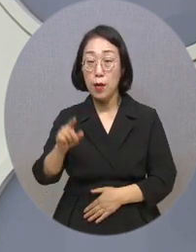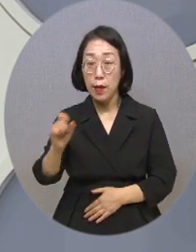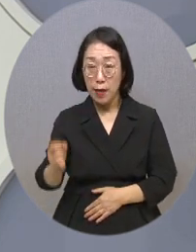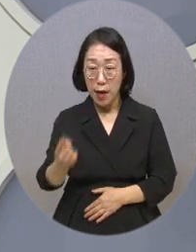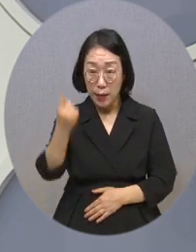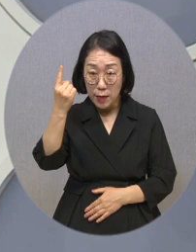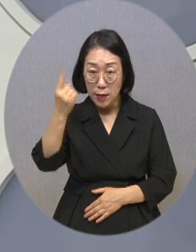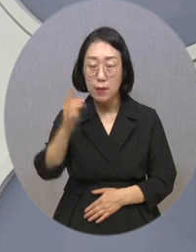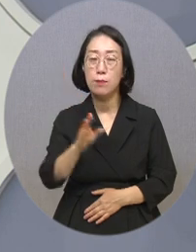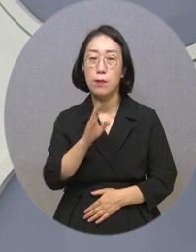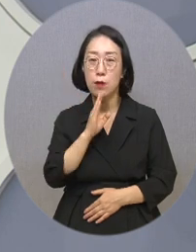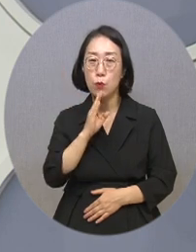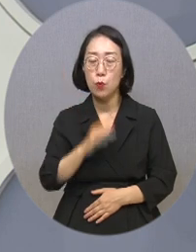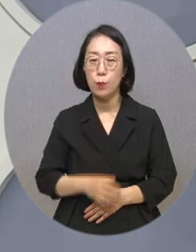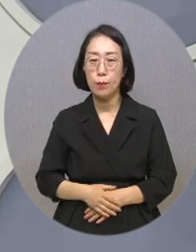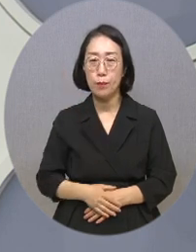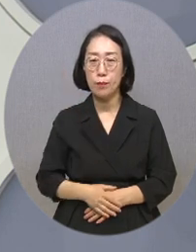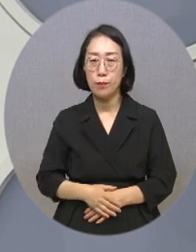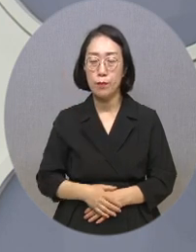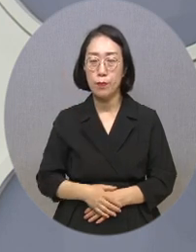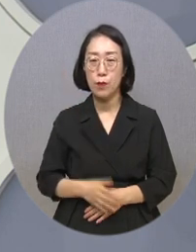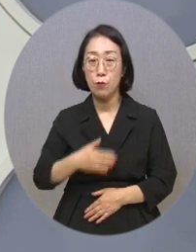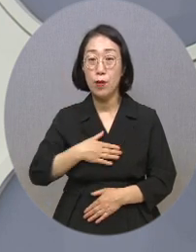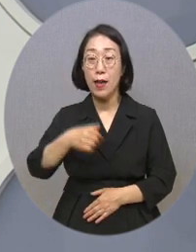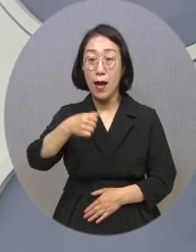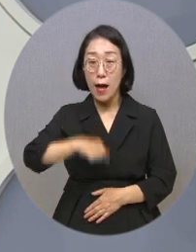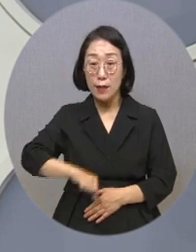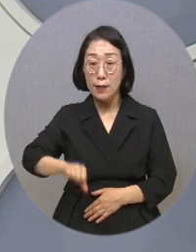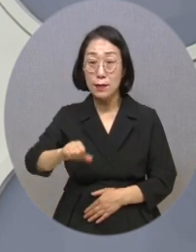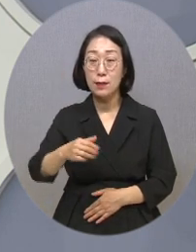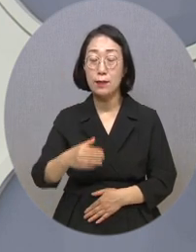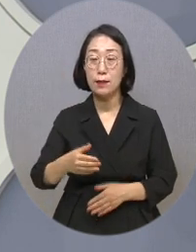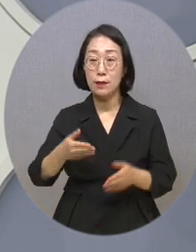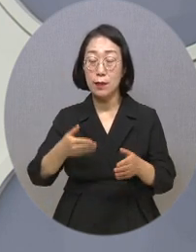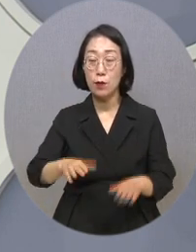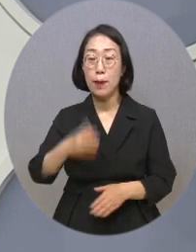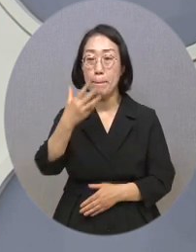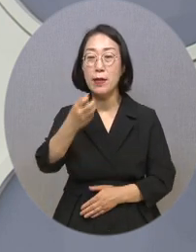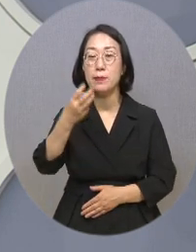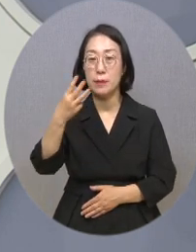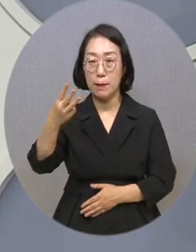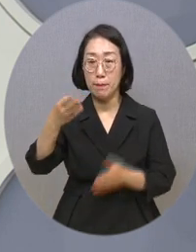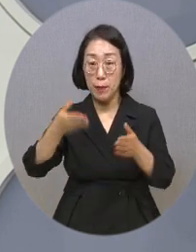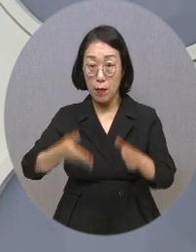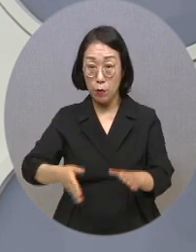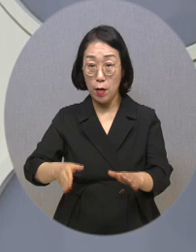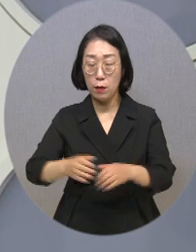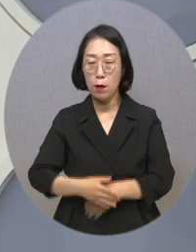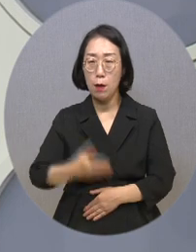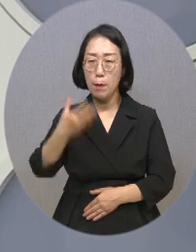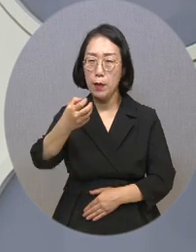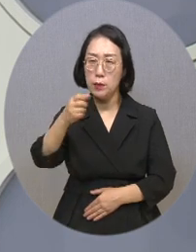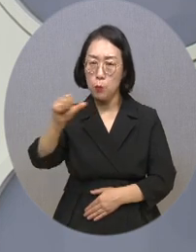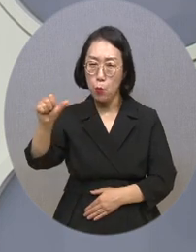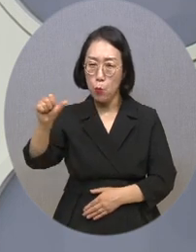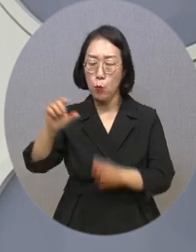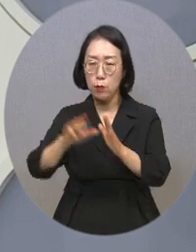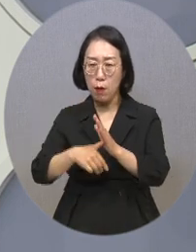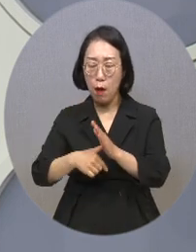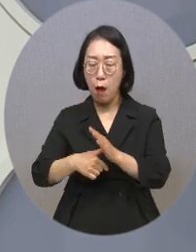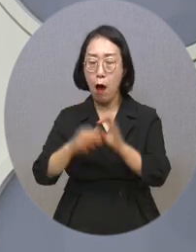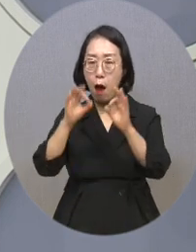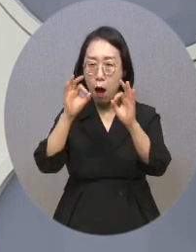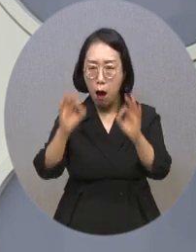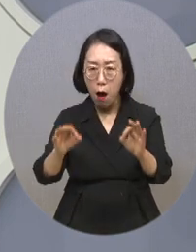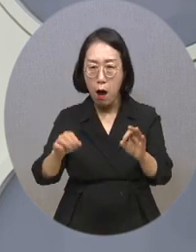됐고요. 그래서 그 저희 아들은 83년생인데 85년도 정도에 제가 알게